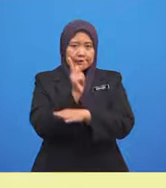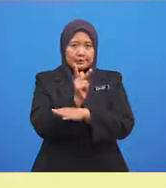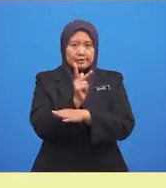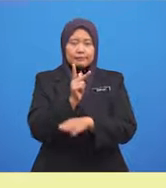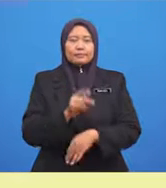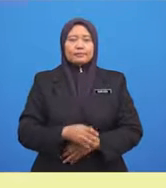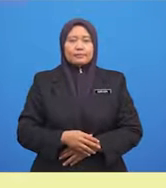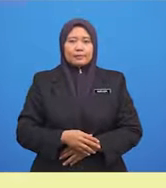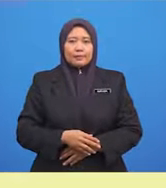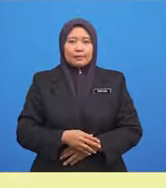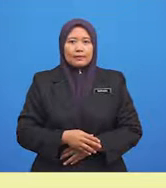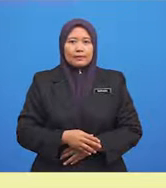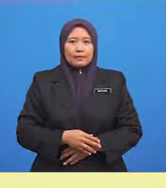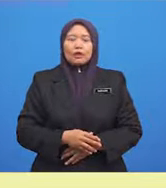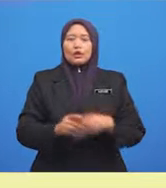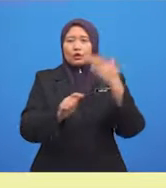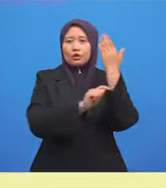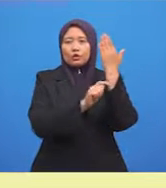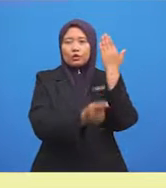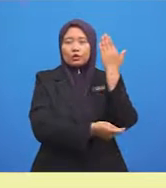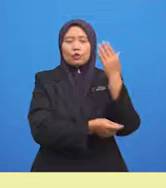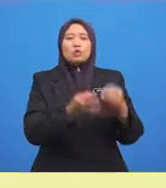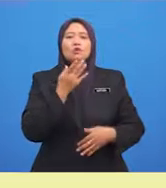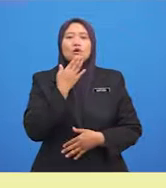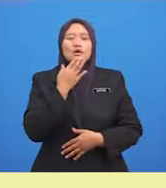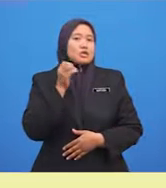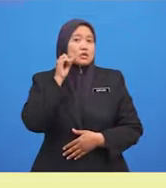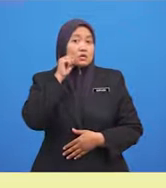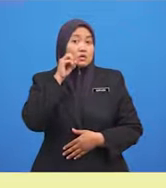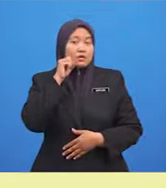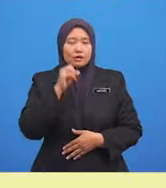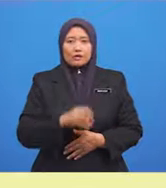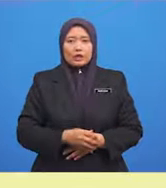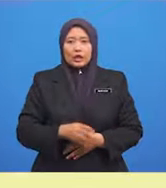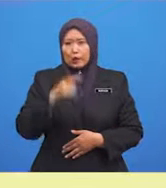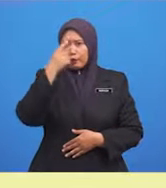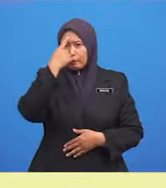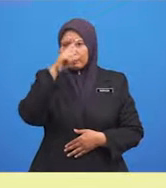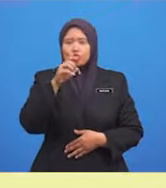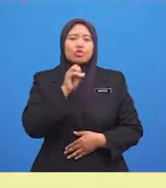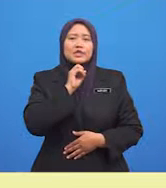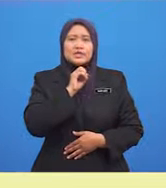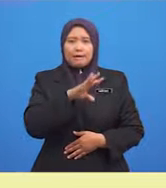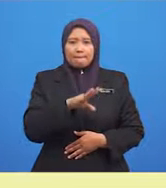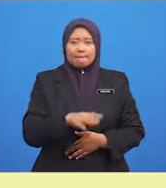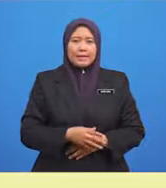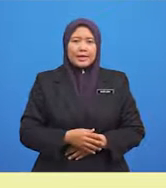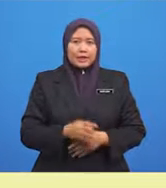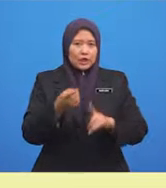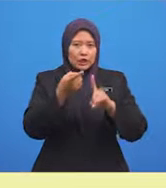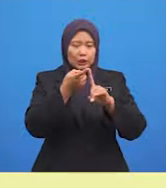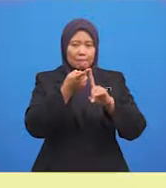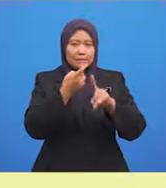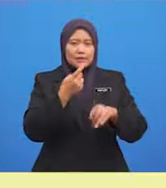Manakala tong sampah berwarna jingga dikhaskan kepada sampah yang